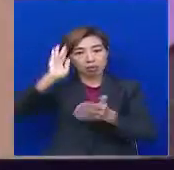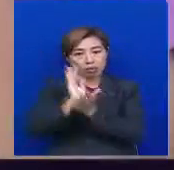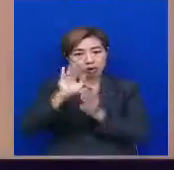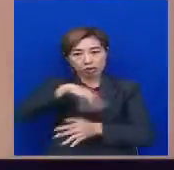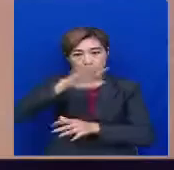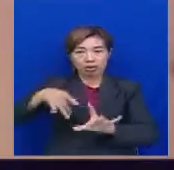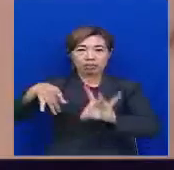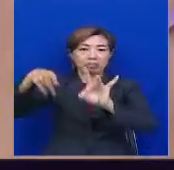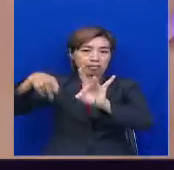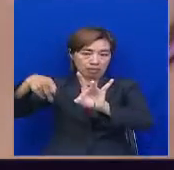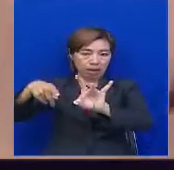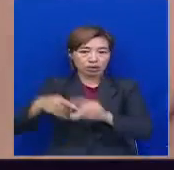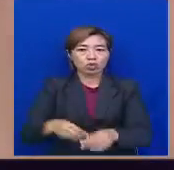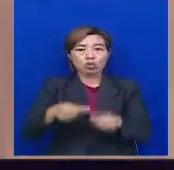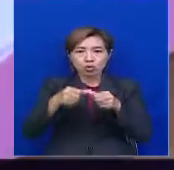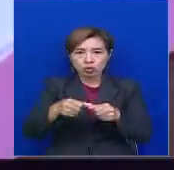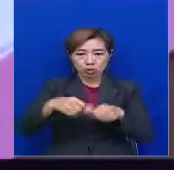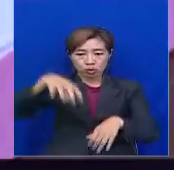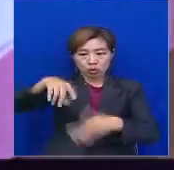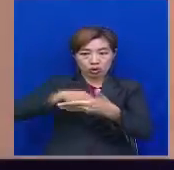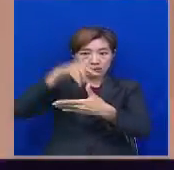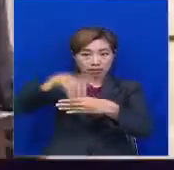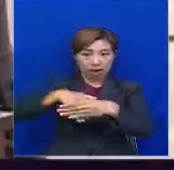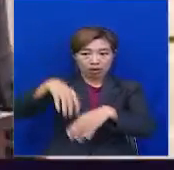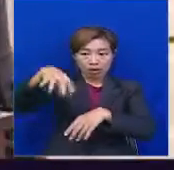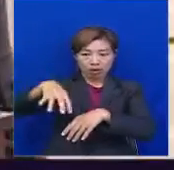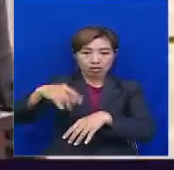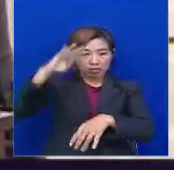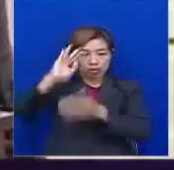8,000นายประจำพื้นที่การลงเสียงประชามติทั่ว